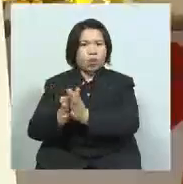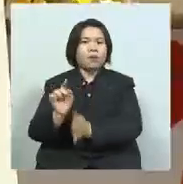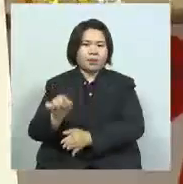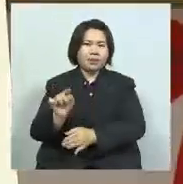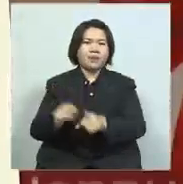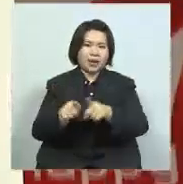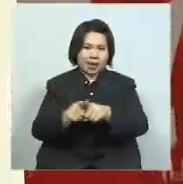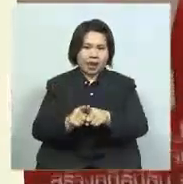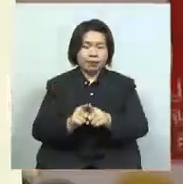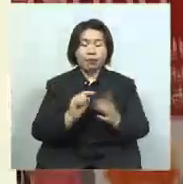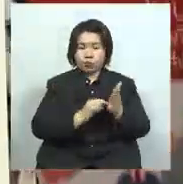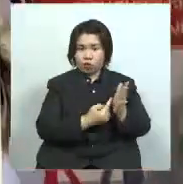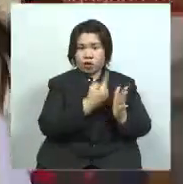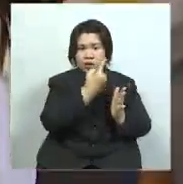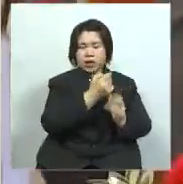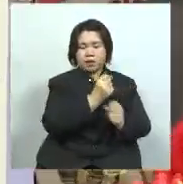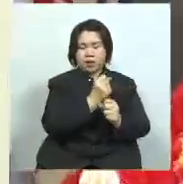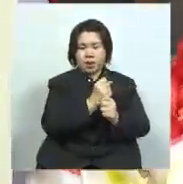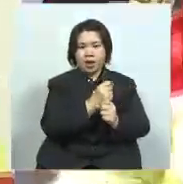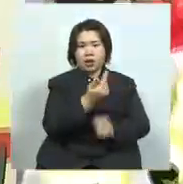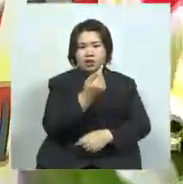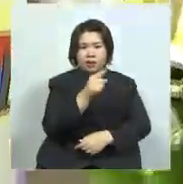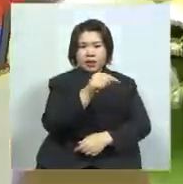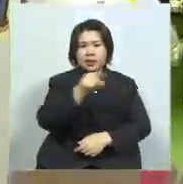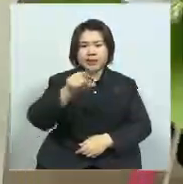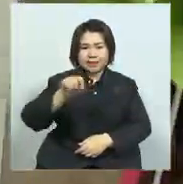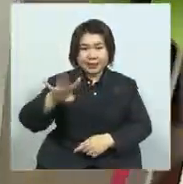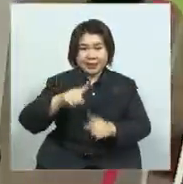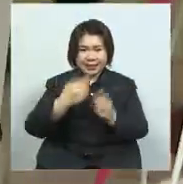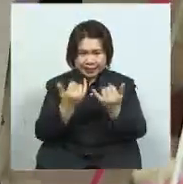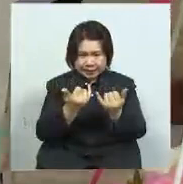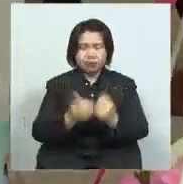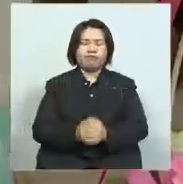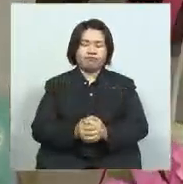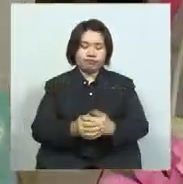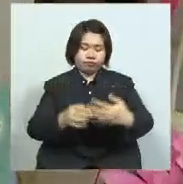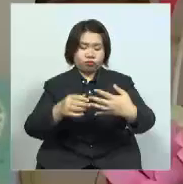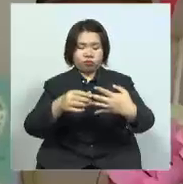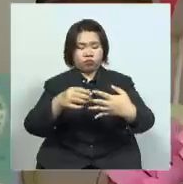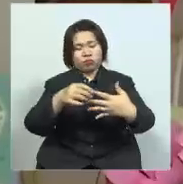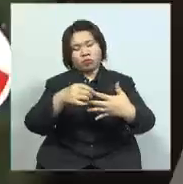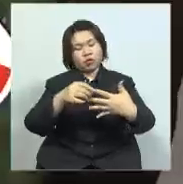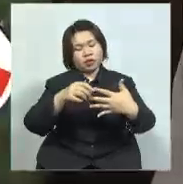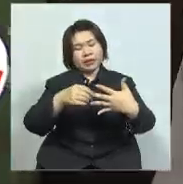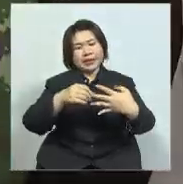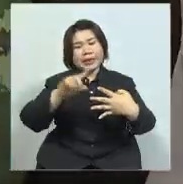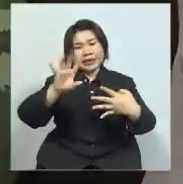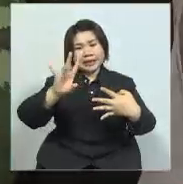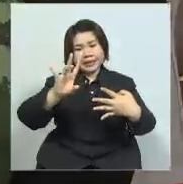ช่วงแรกค่ะก็จะมีการดำเนินการระหว่างวันที่11ถึง24ธันวาคมช่วงที่2ระหว่างวันที่7ถึง20มกรา